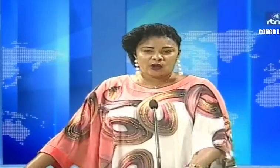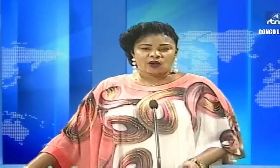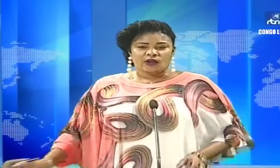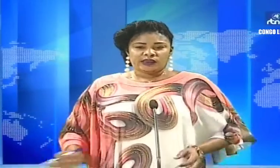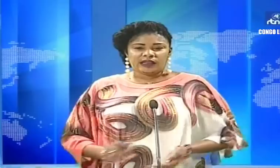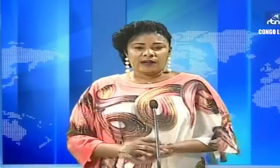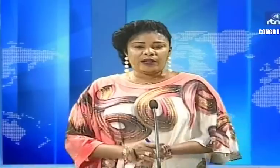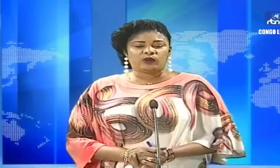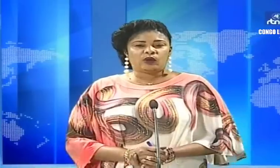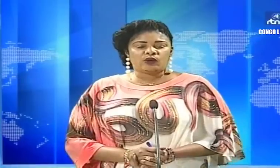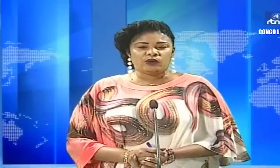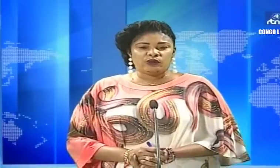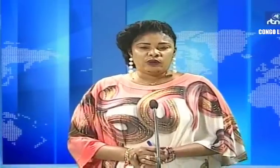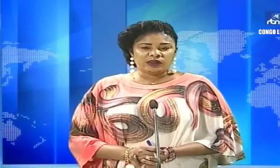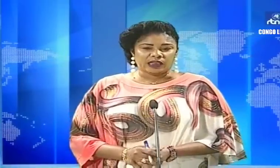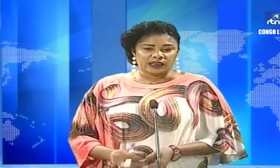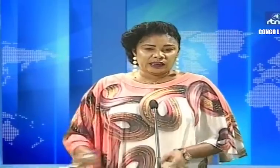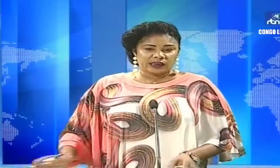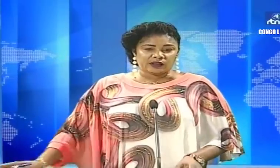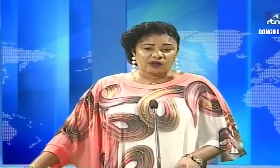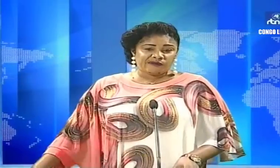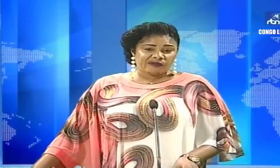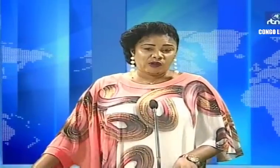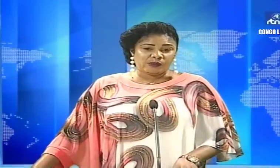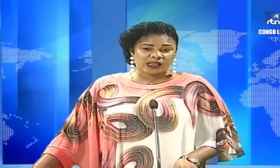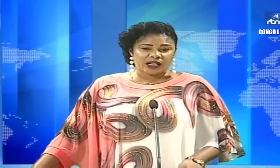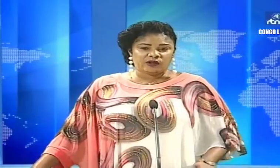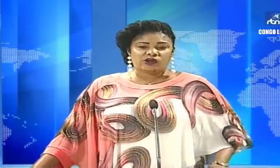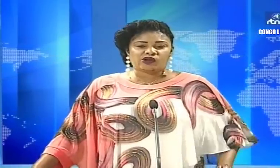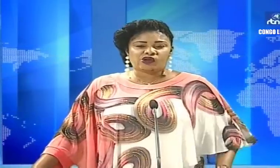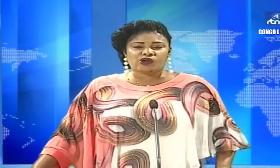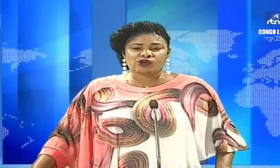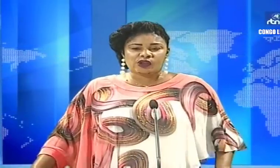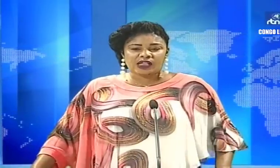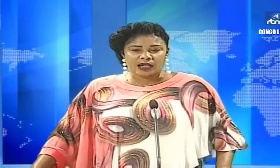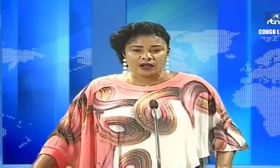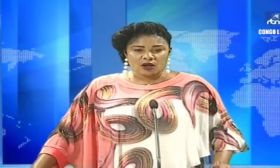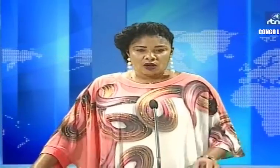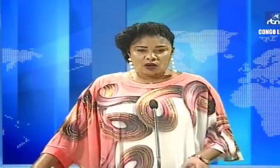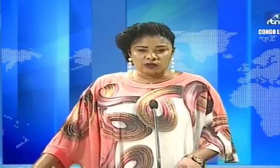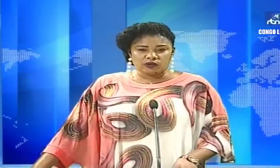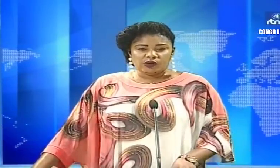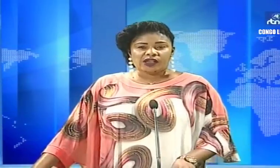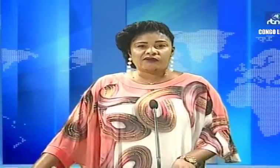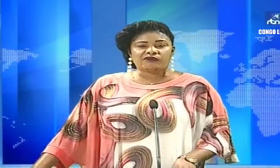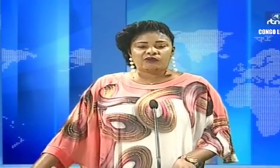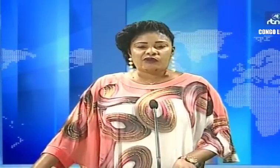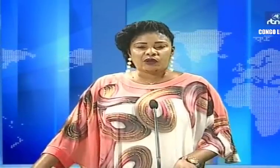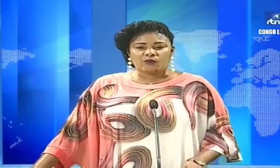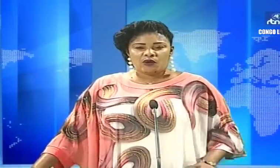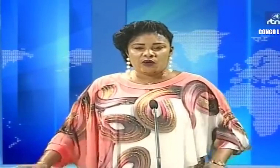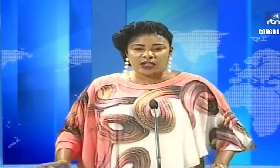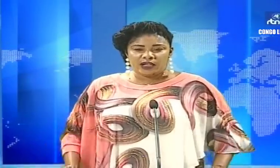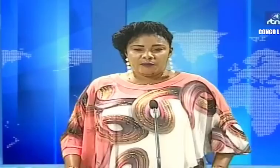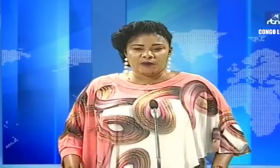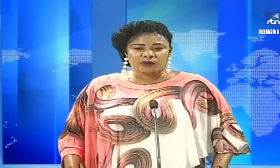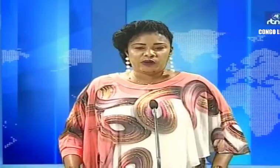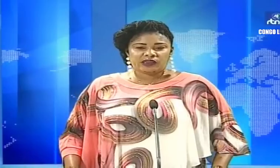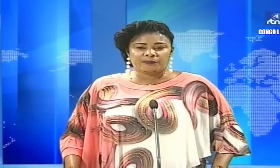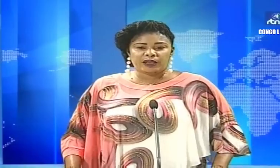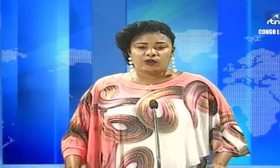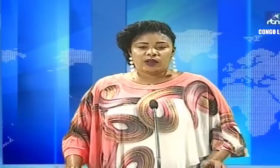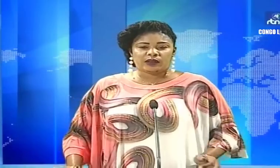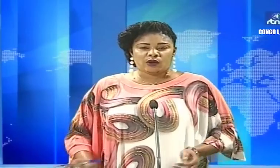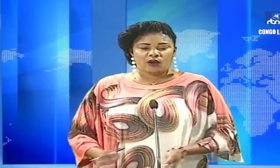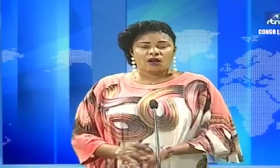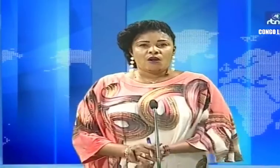stabilisation sera bientôt connu. Sa désignation a fait l'objet des échanges hier entre le chef du gouvernement et les membres de 5